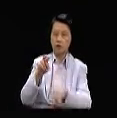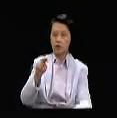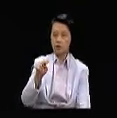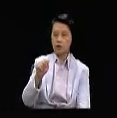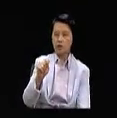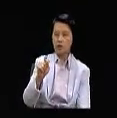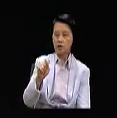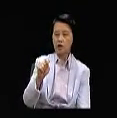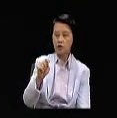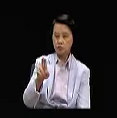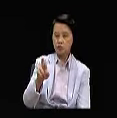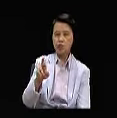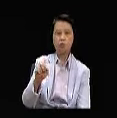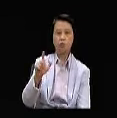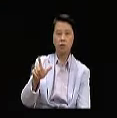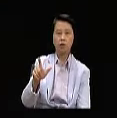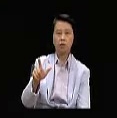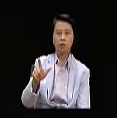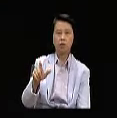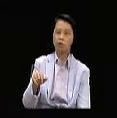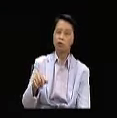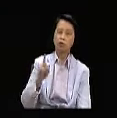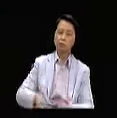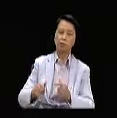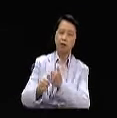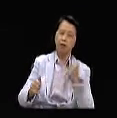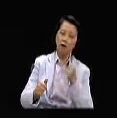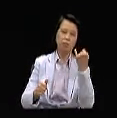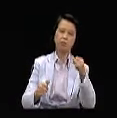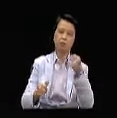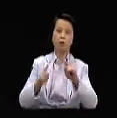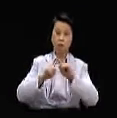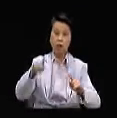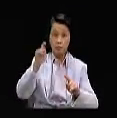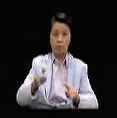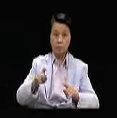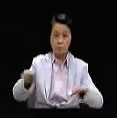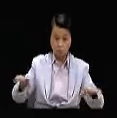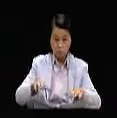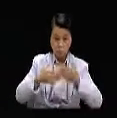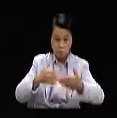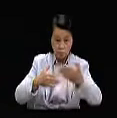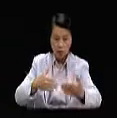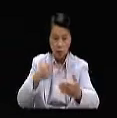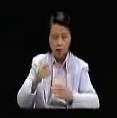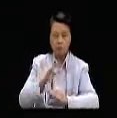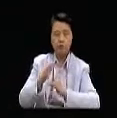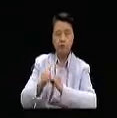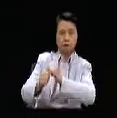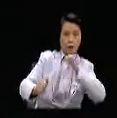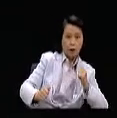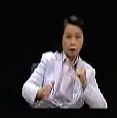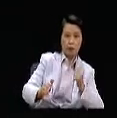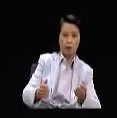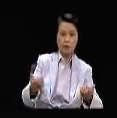mohonkan Tapi engkau itu berlaku Namun demikian langkah Perlu diambil untuk menyala the pada pukau seumpomo ini